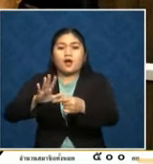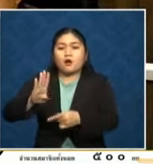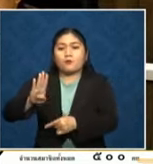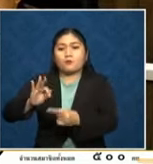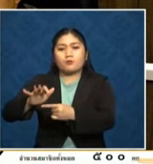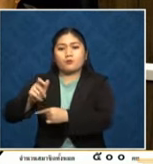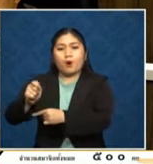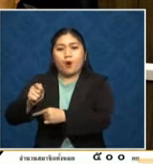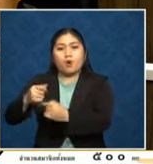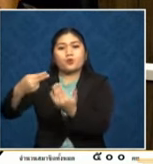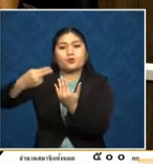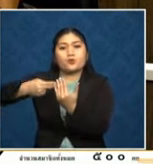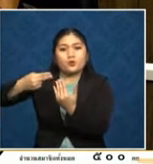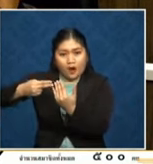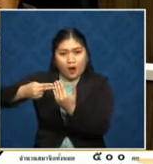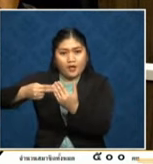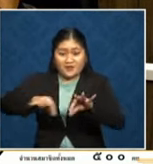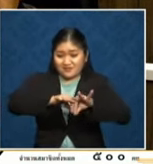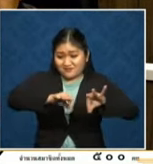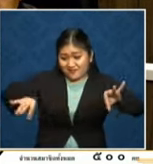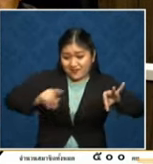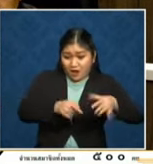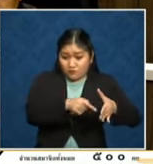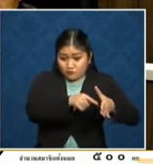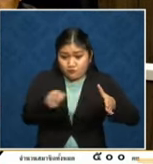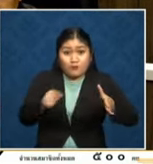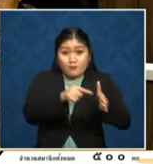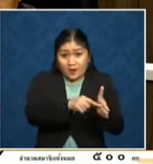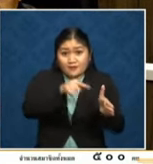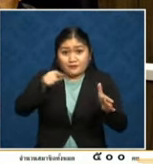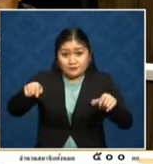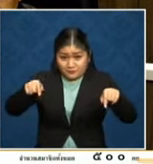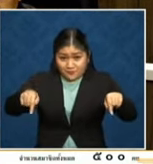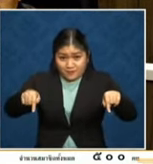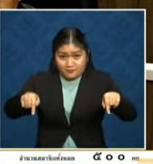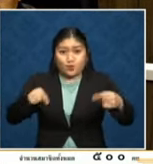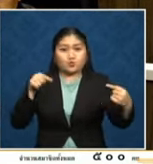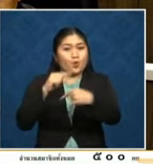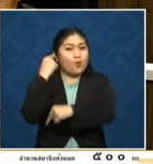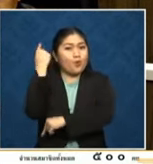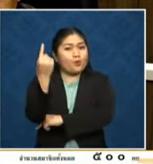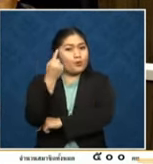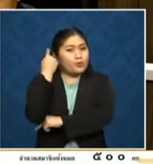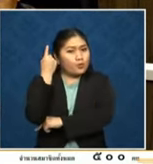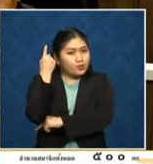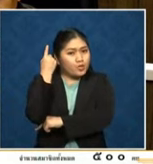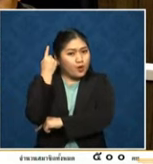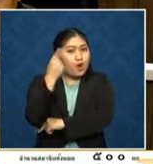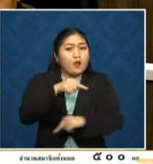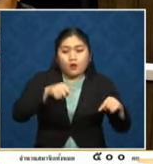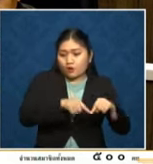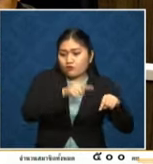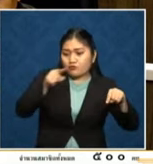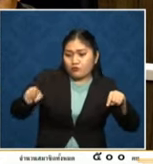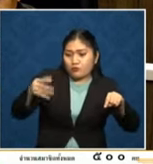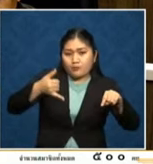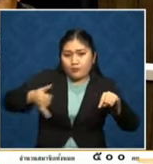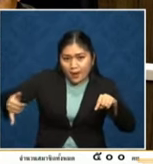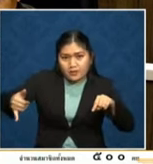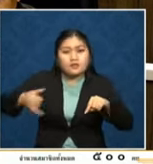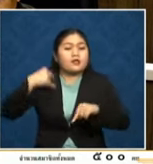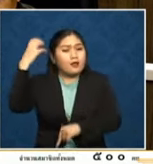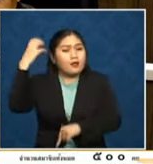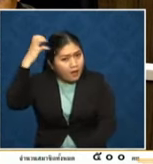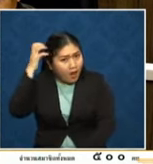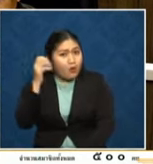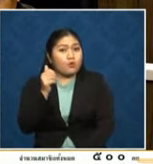นี้เป็นเส้นทางยุทธศาสตร์นะคะที่เพื่อการท่องเที่ยวและก็เดินทางสู่ประเทศลาวได้นะคะเรื่องที่3